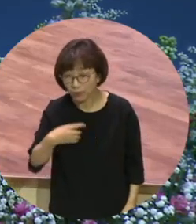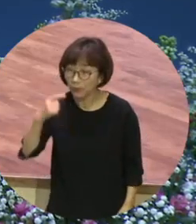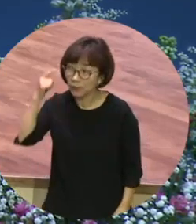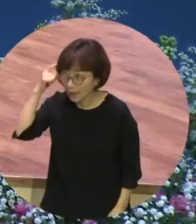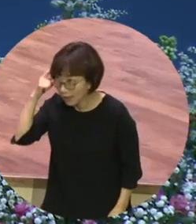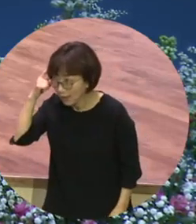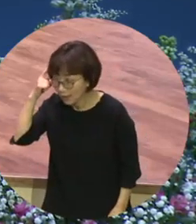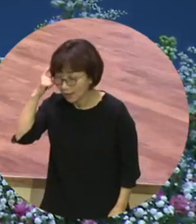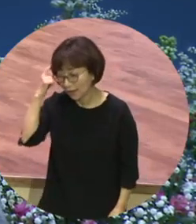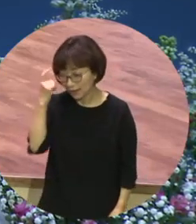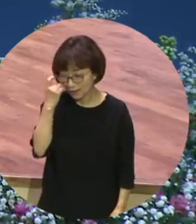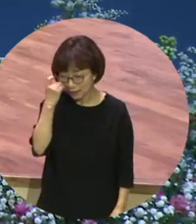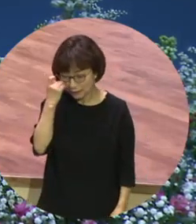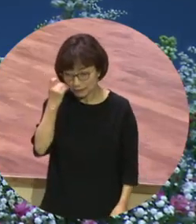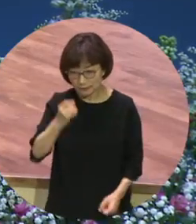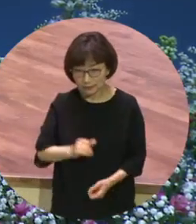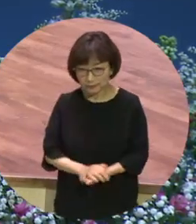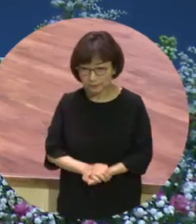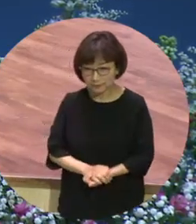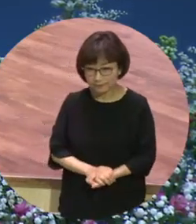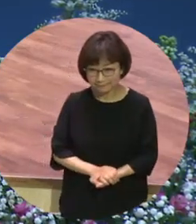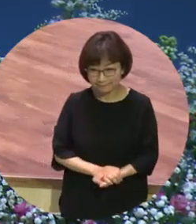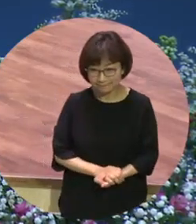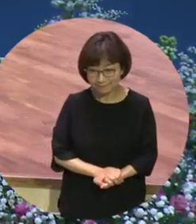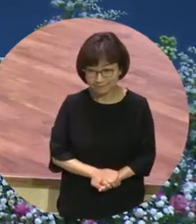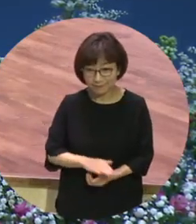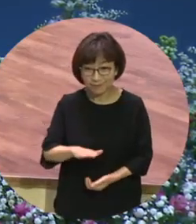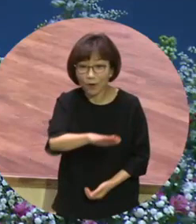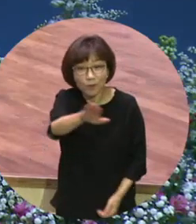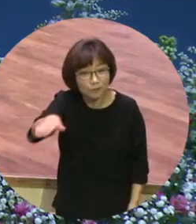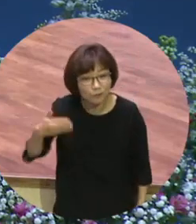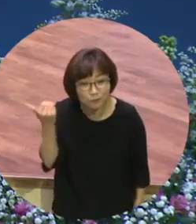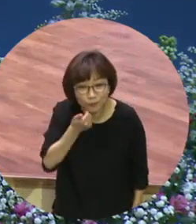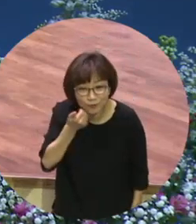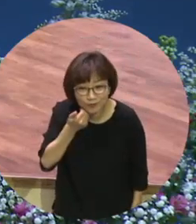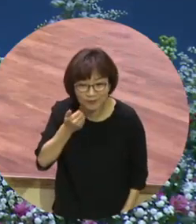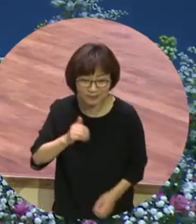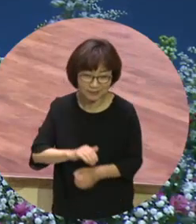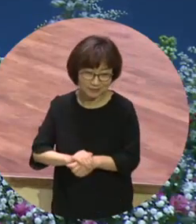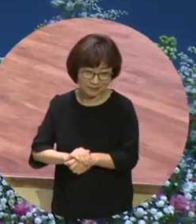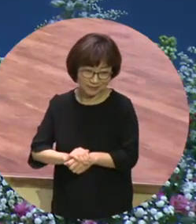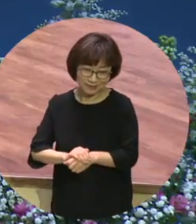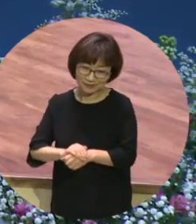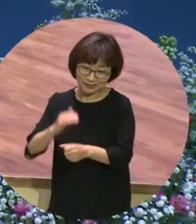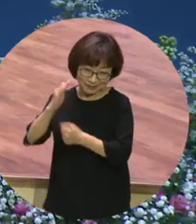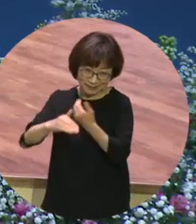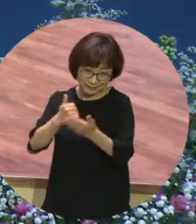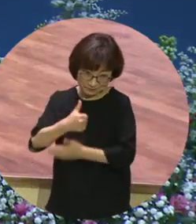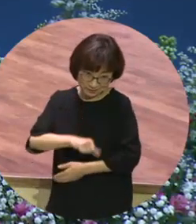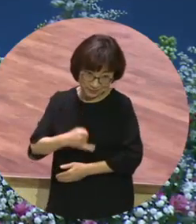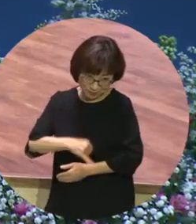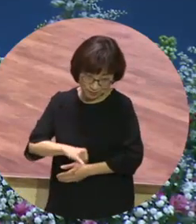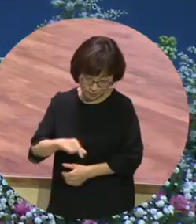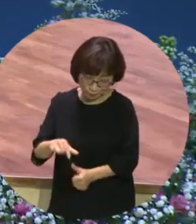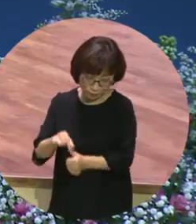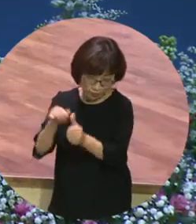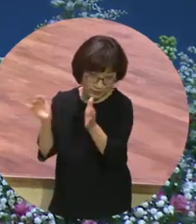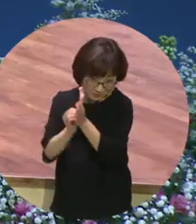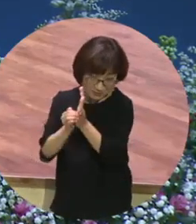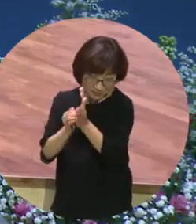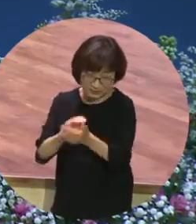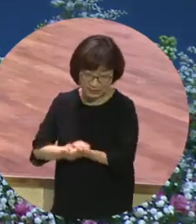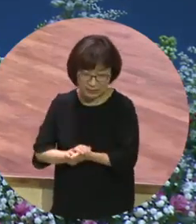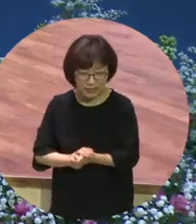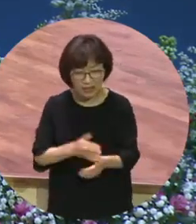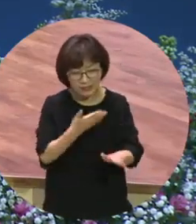여러분이 구원받은 성도의 양심이 있잖아요. 하나님 앞에서 양심적으로 다른 사람 말